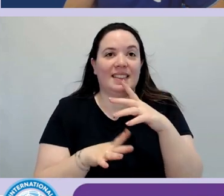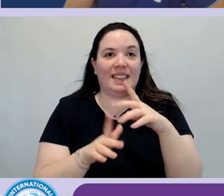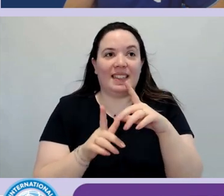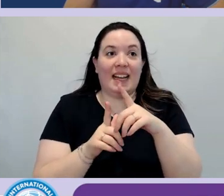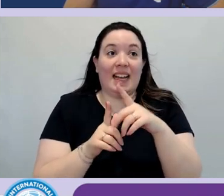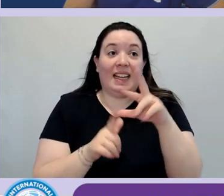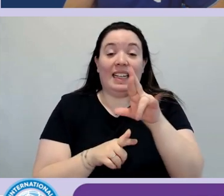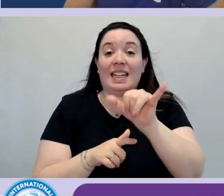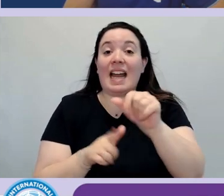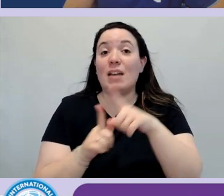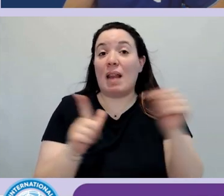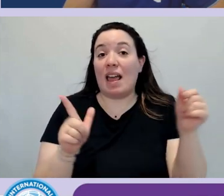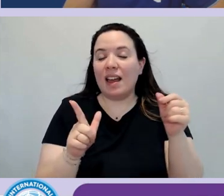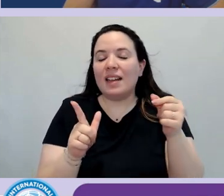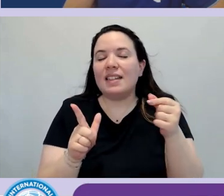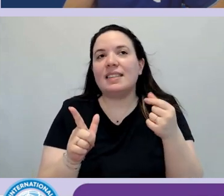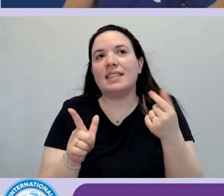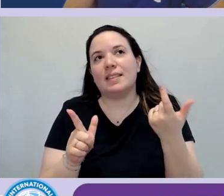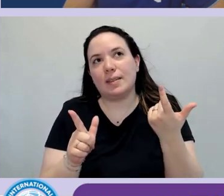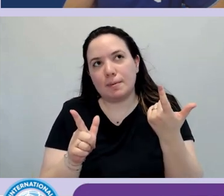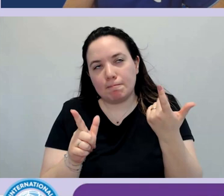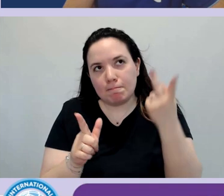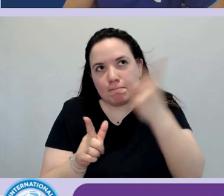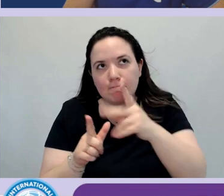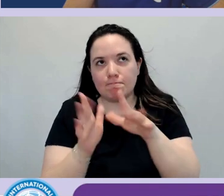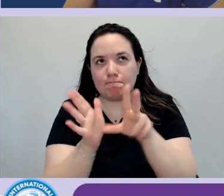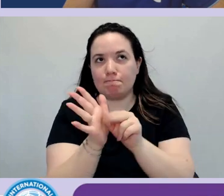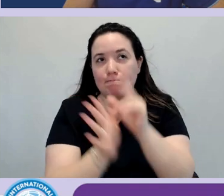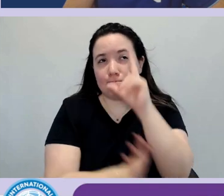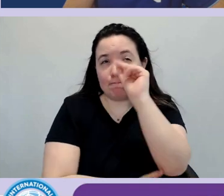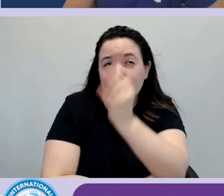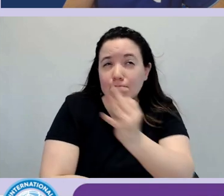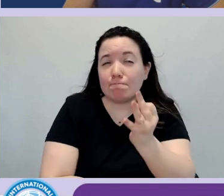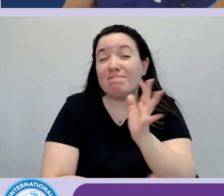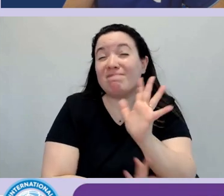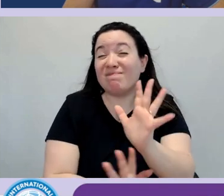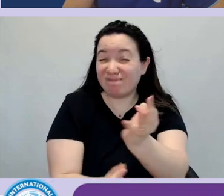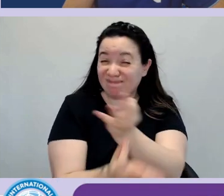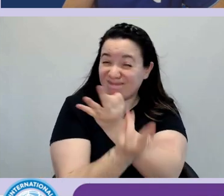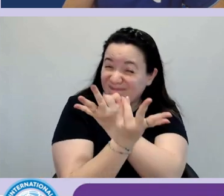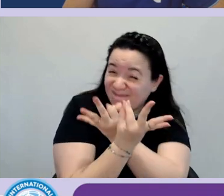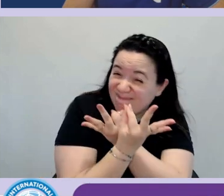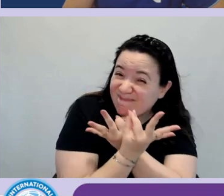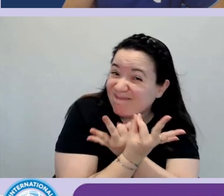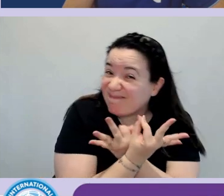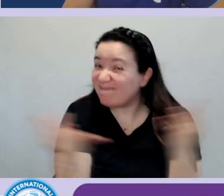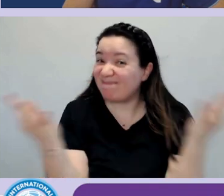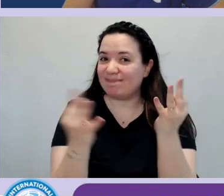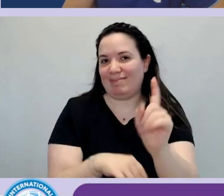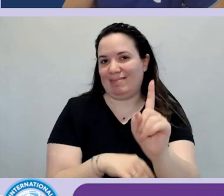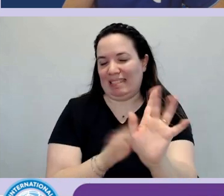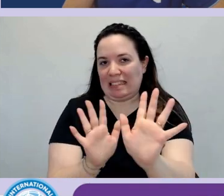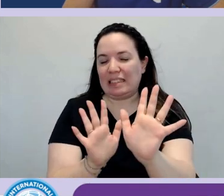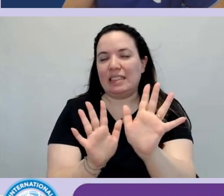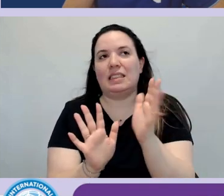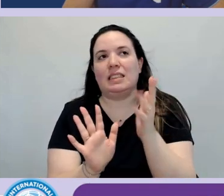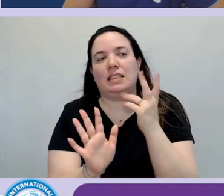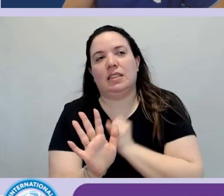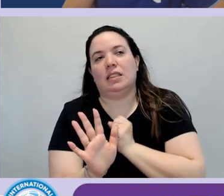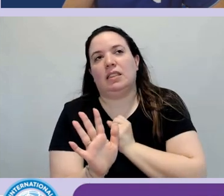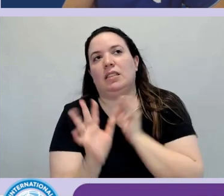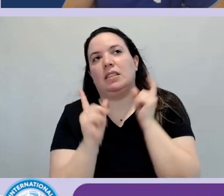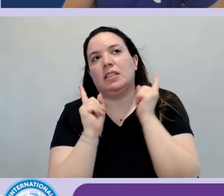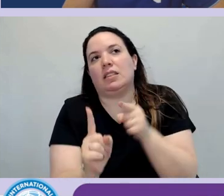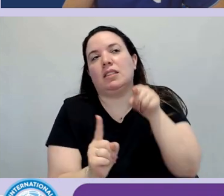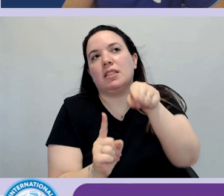do una risposta Un po' approssimata Nel senso che la conosco ma non la conosco benissimo e lì credo che